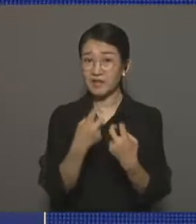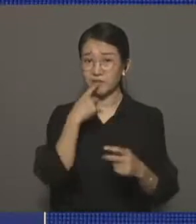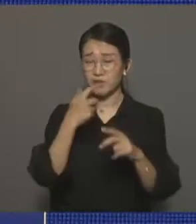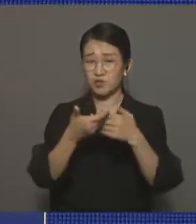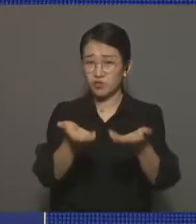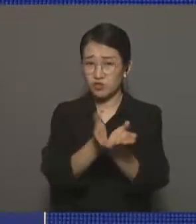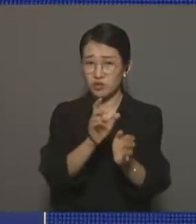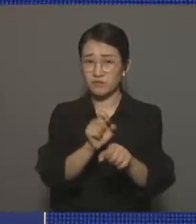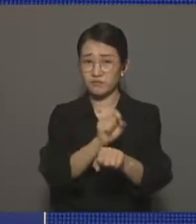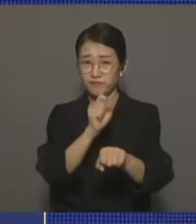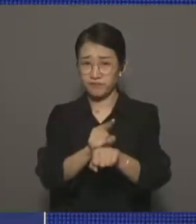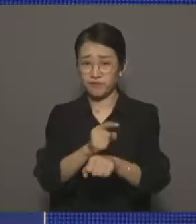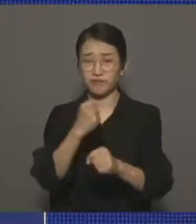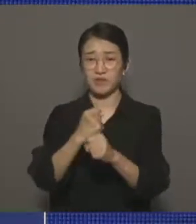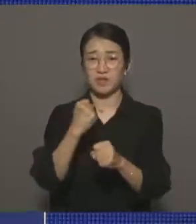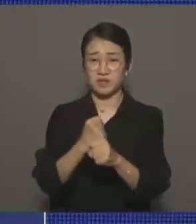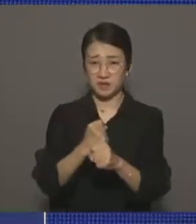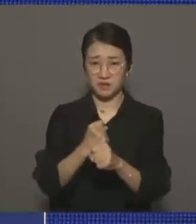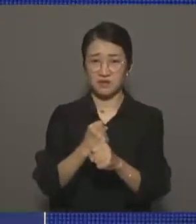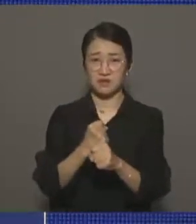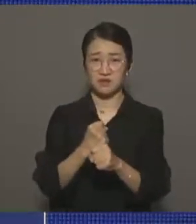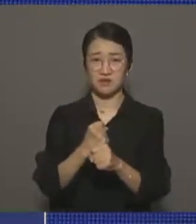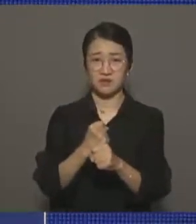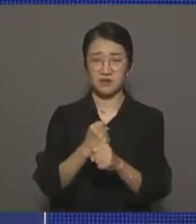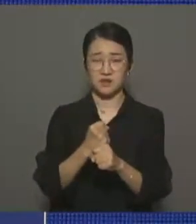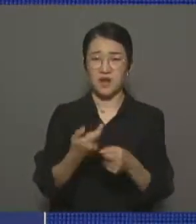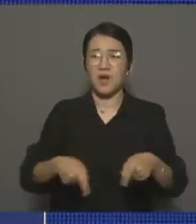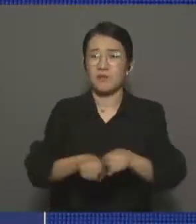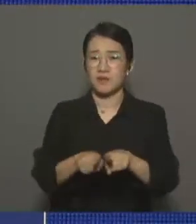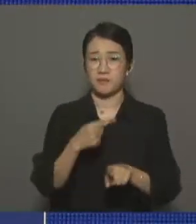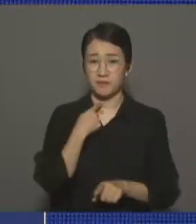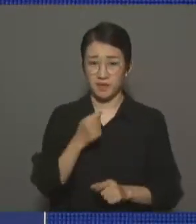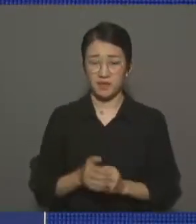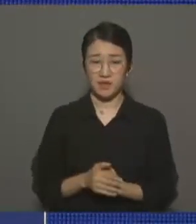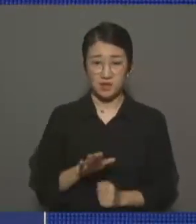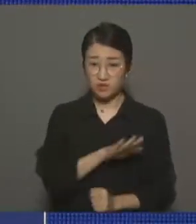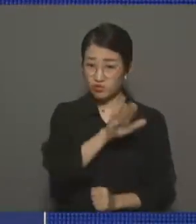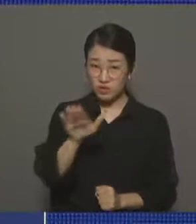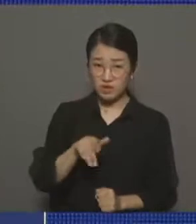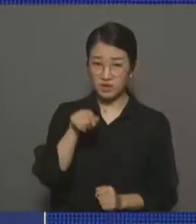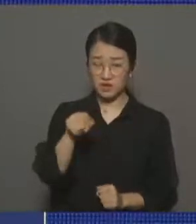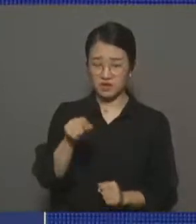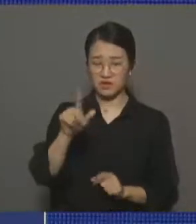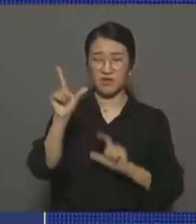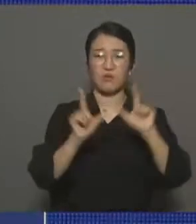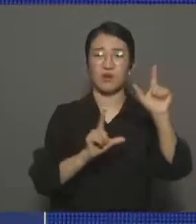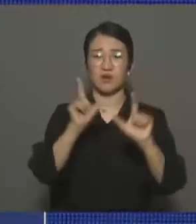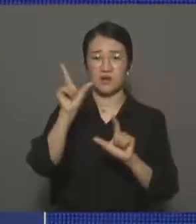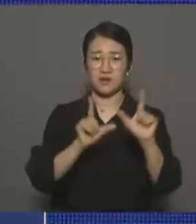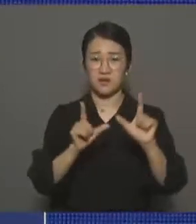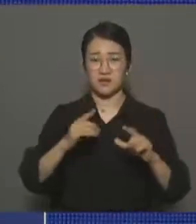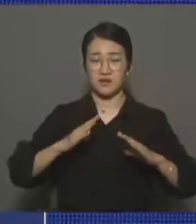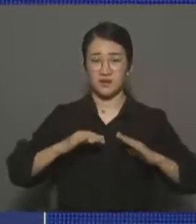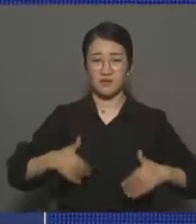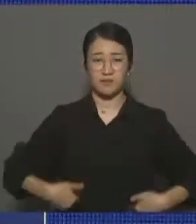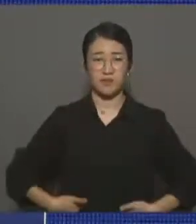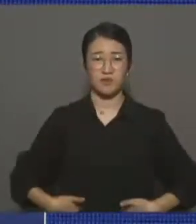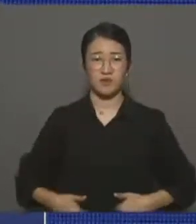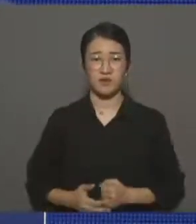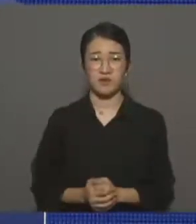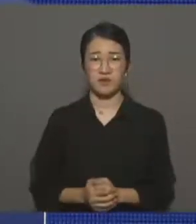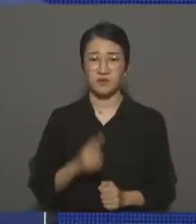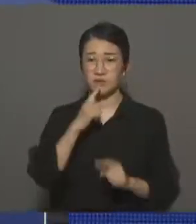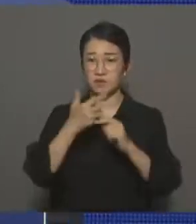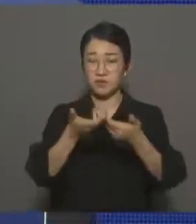중산층과 서민의 정당으로 늘 약자와 연대하고 함께했습니다. 우리는 이 위대한 전진 자랑스러워해야 합니다. 민주당다운